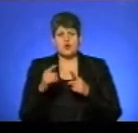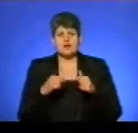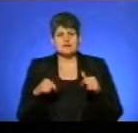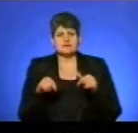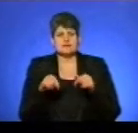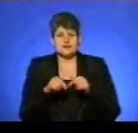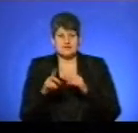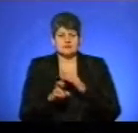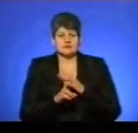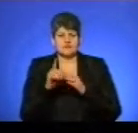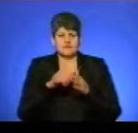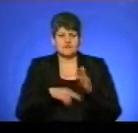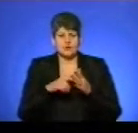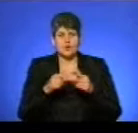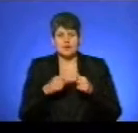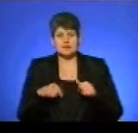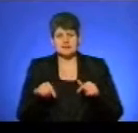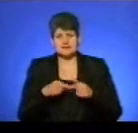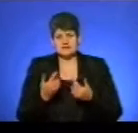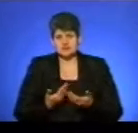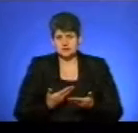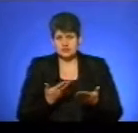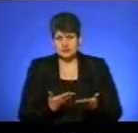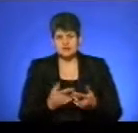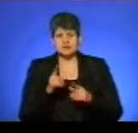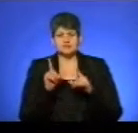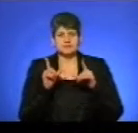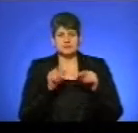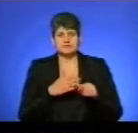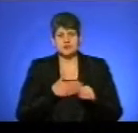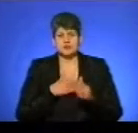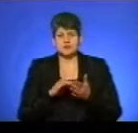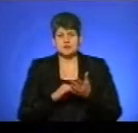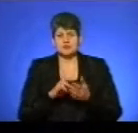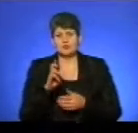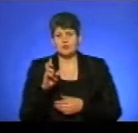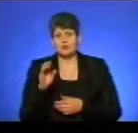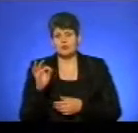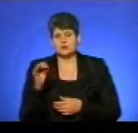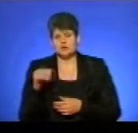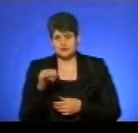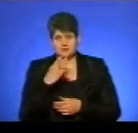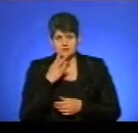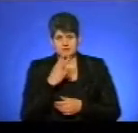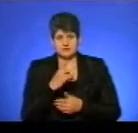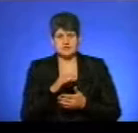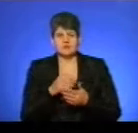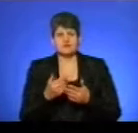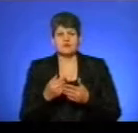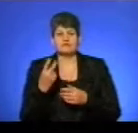керівників церков і релігійних організацій. На події був наш кореспондент Богдан Боденчук, тож більше про це дивіться у наступному випуску новин